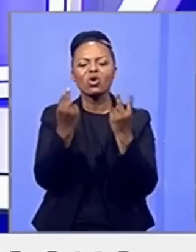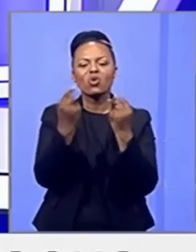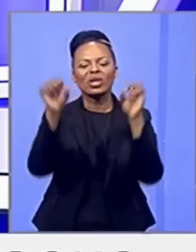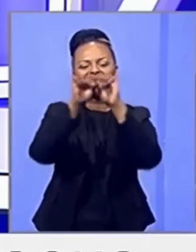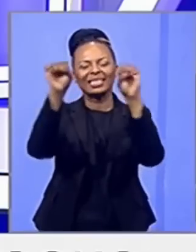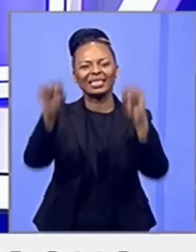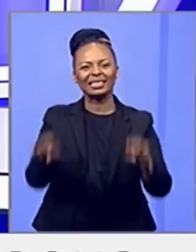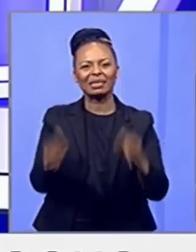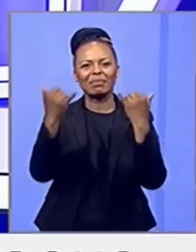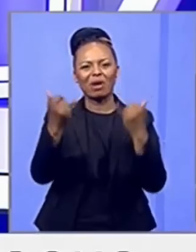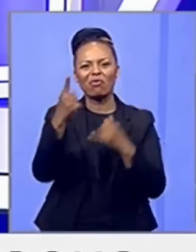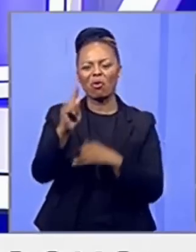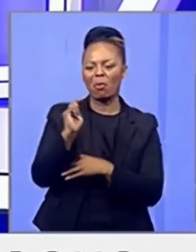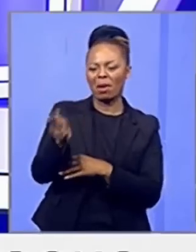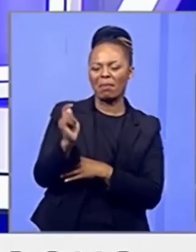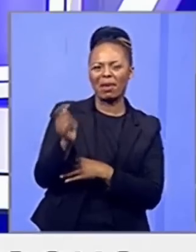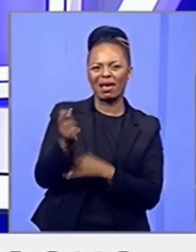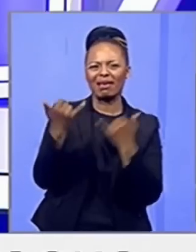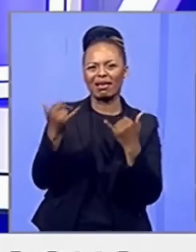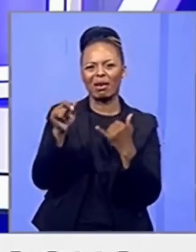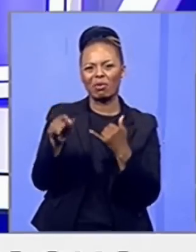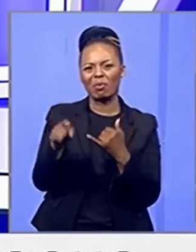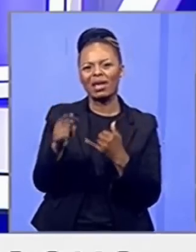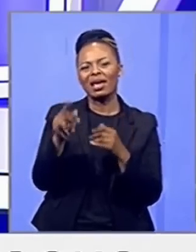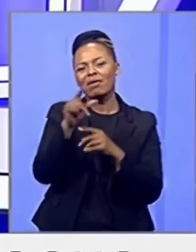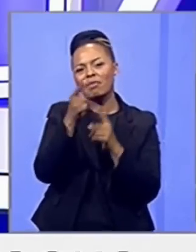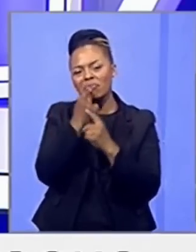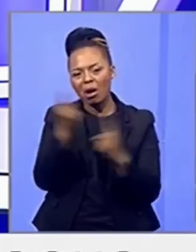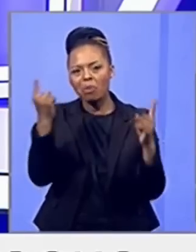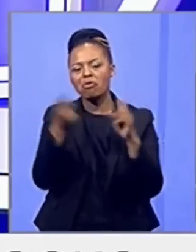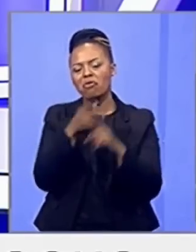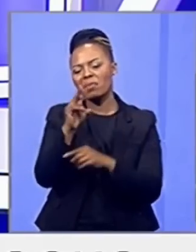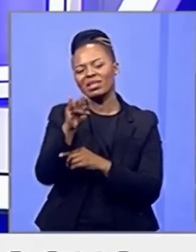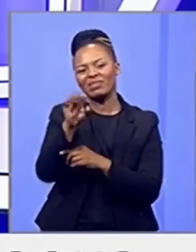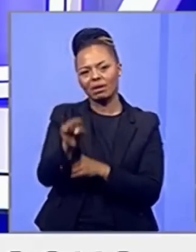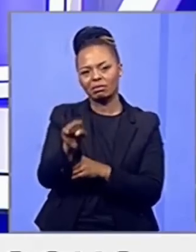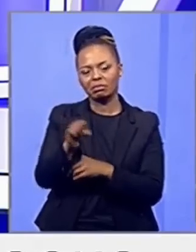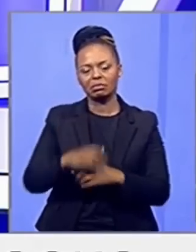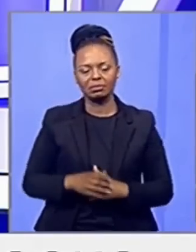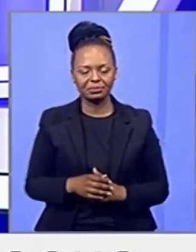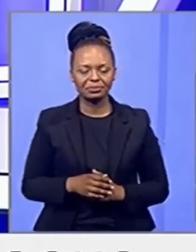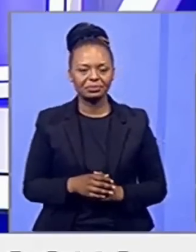tšhelete tša bona wo o sa tšwago go tsebagatšwa ke NSFAS.